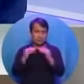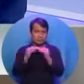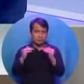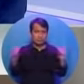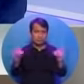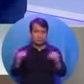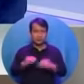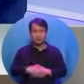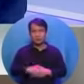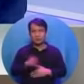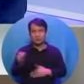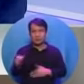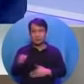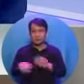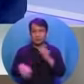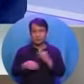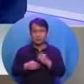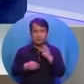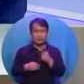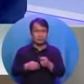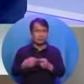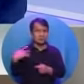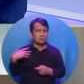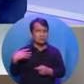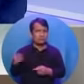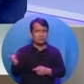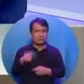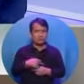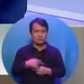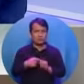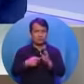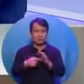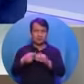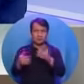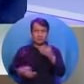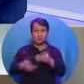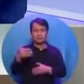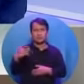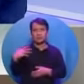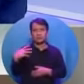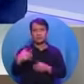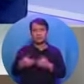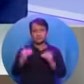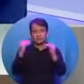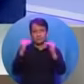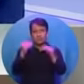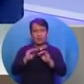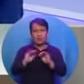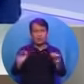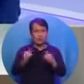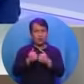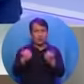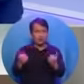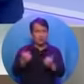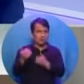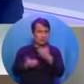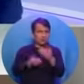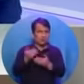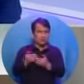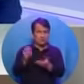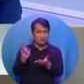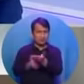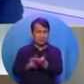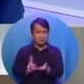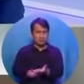batas. So hintayin na lang po natin, Sir Rafi, malapit na po i-hearing yun, I'm pretty sure. Okay, so for the meantime, habang hindi pa napipirma